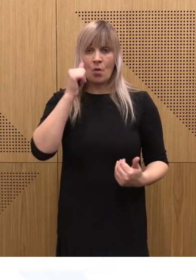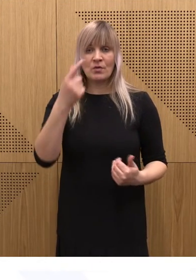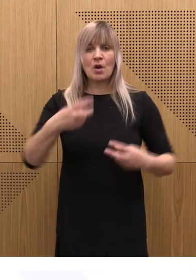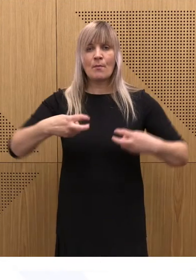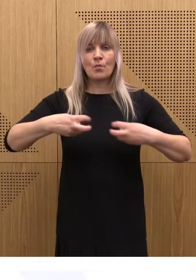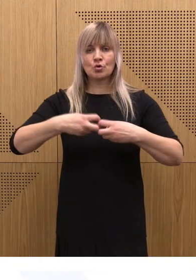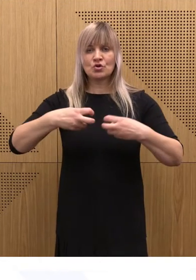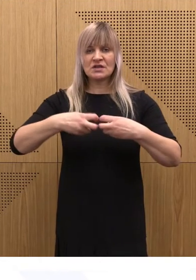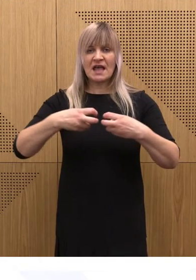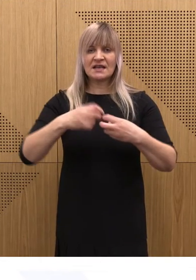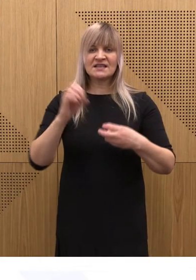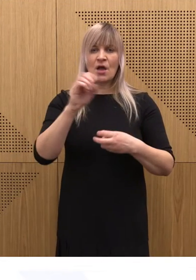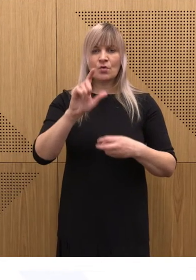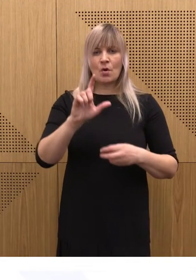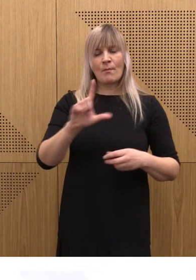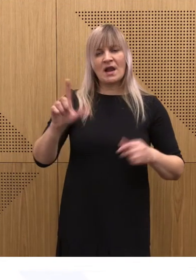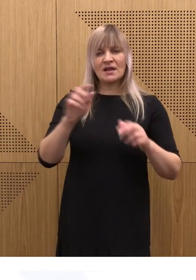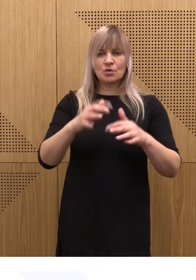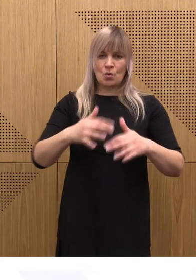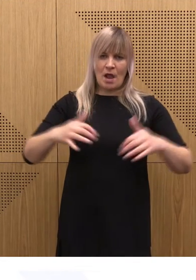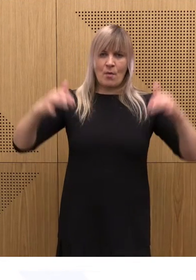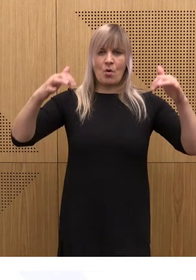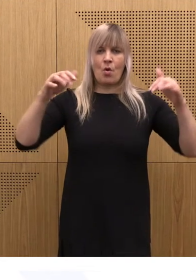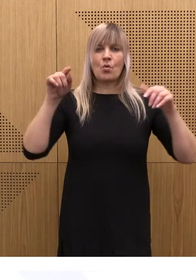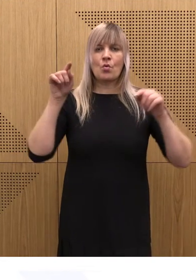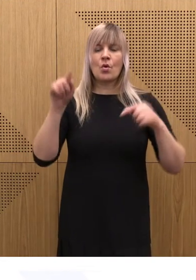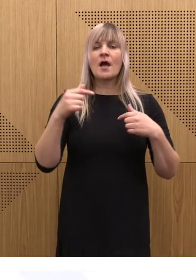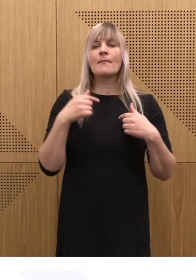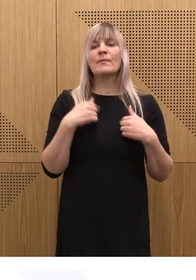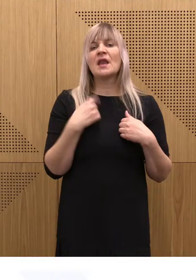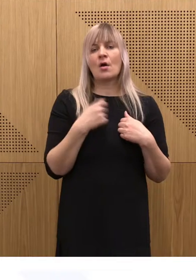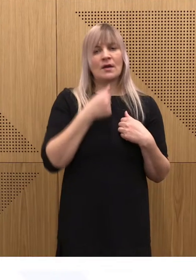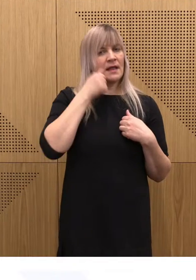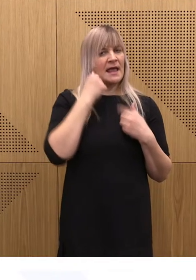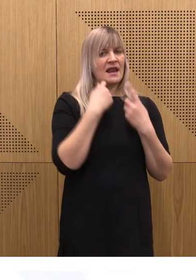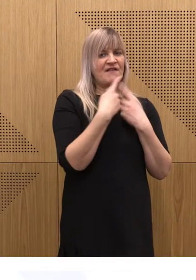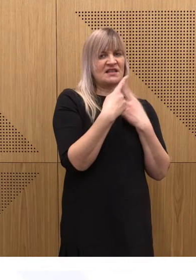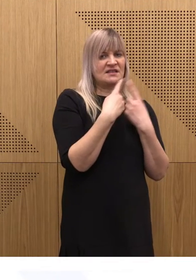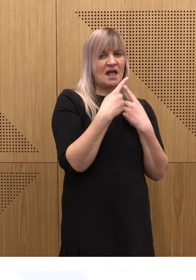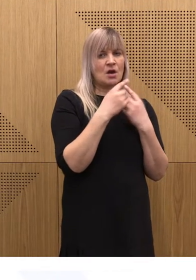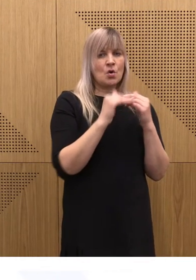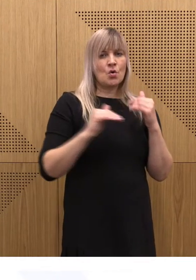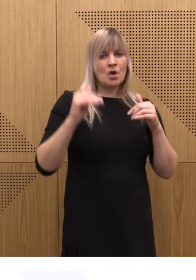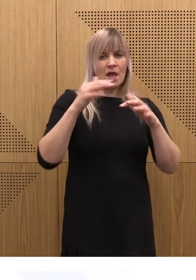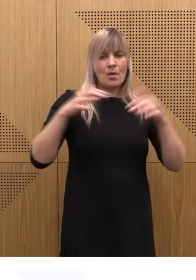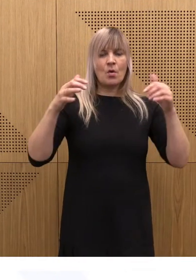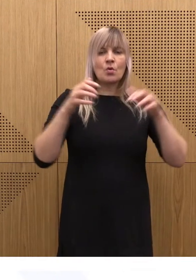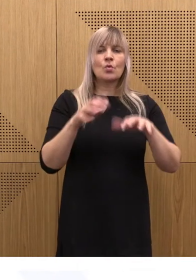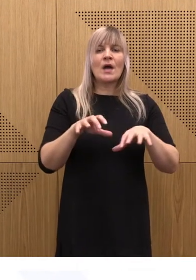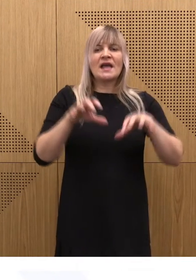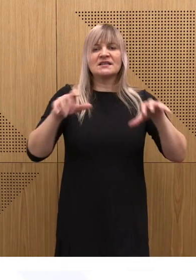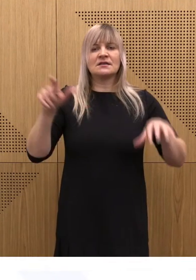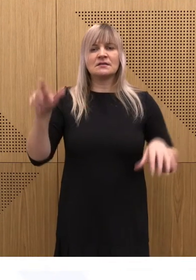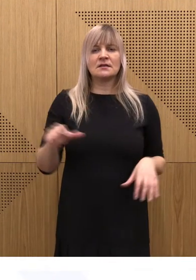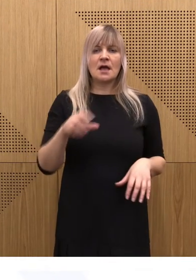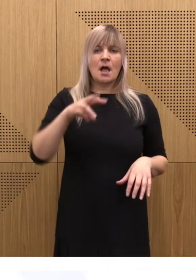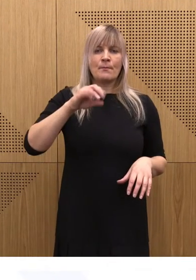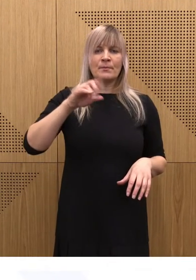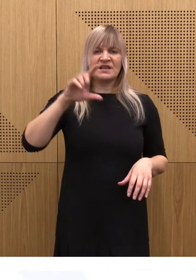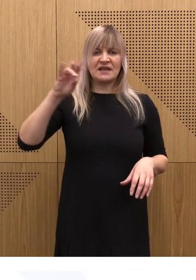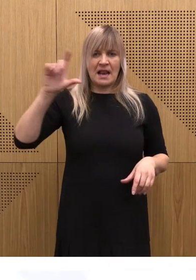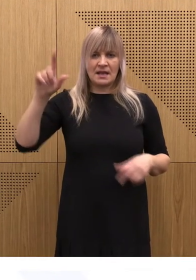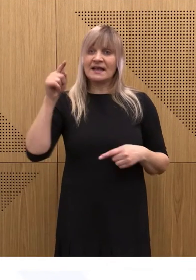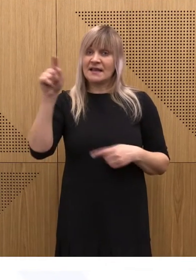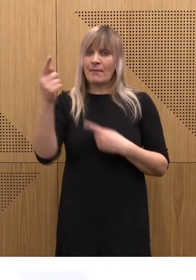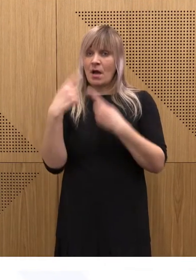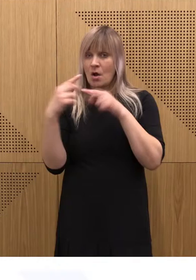Brüsselis Euroopa Liidu ülemkogu. Ma olen vestelnud eile ülemkogu eesistuja president Charles Micheliga. Mul on